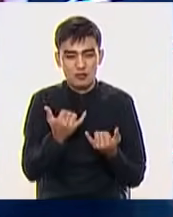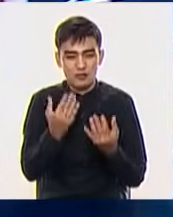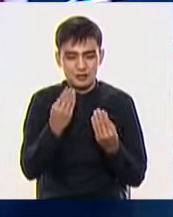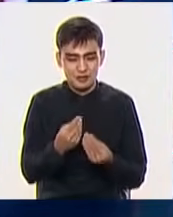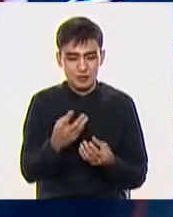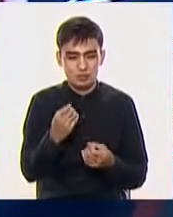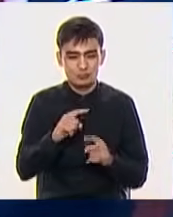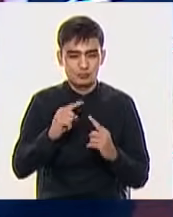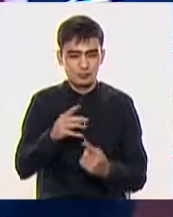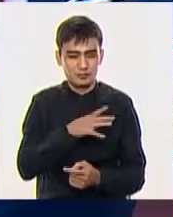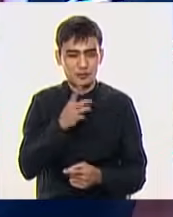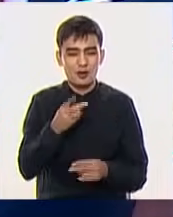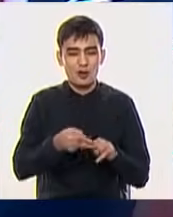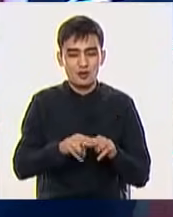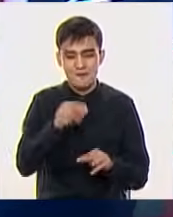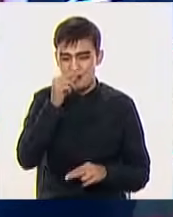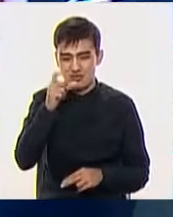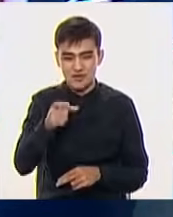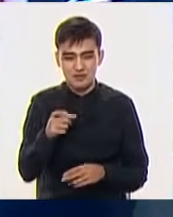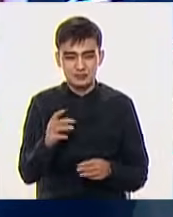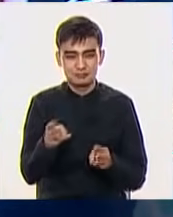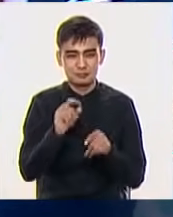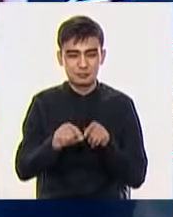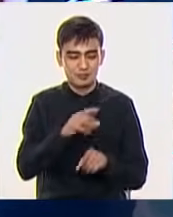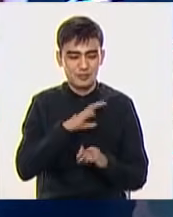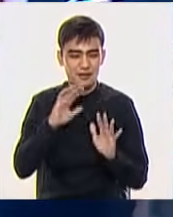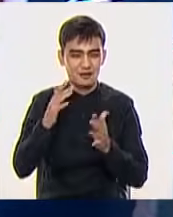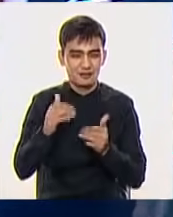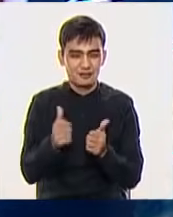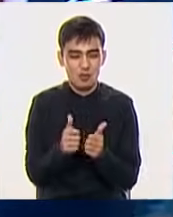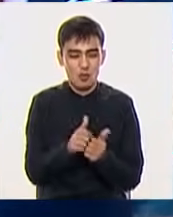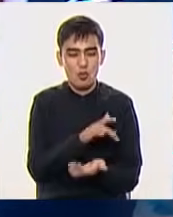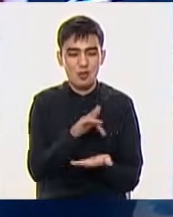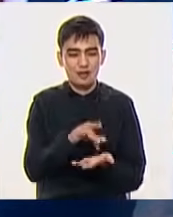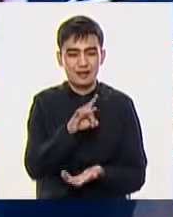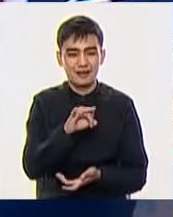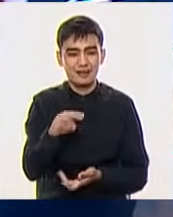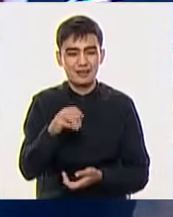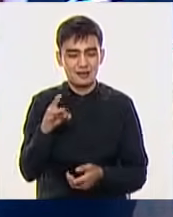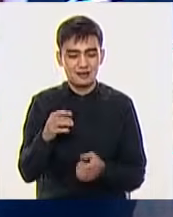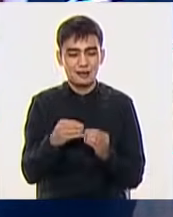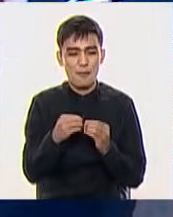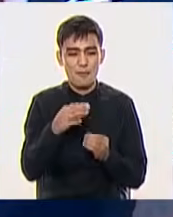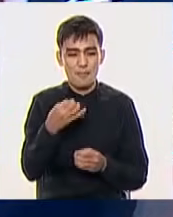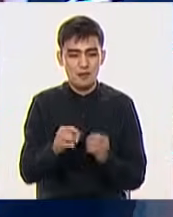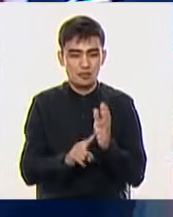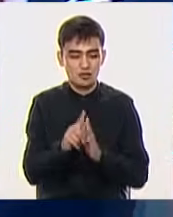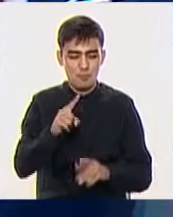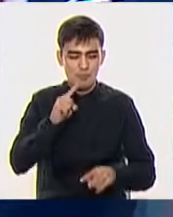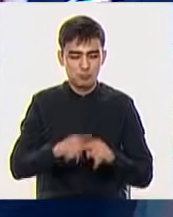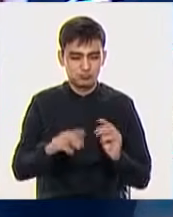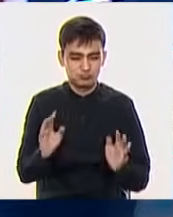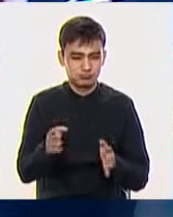был задержан предполагаемый виновник возгорания. Лесной пожар возле города Ридер начался днем 10 мая. Огонь